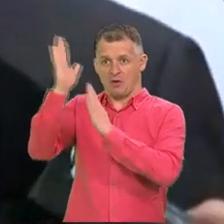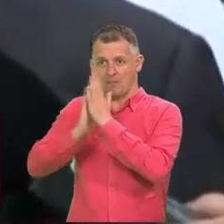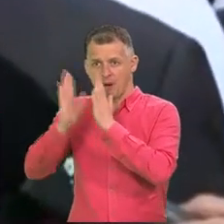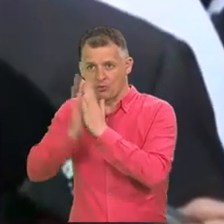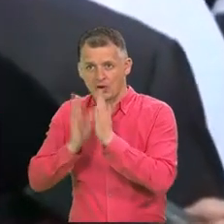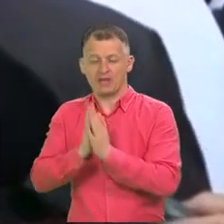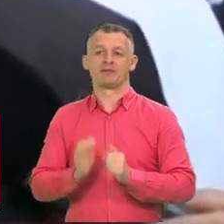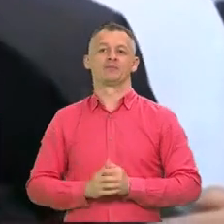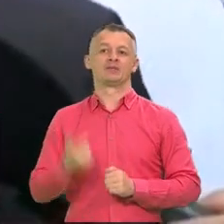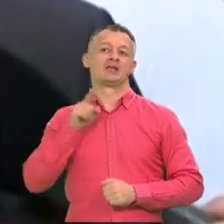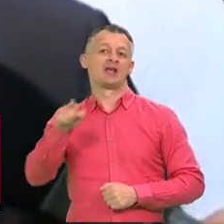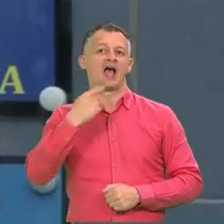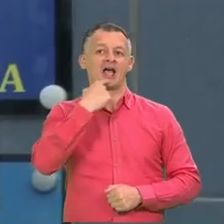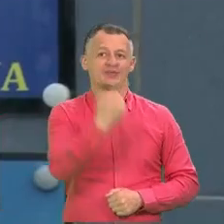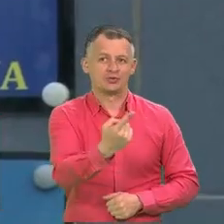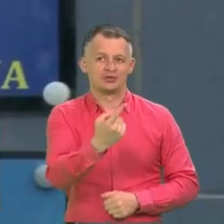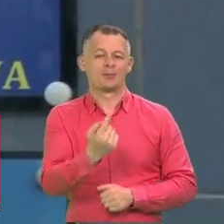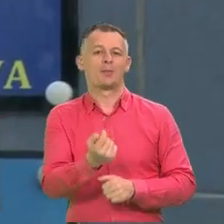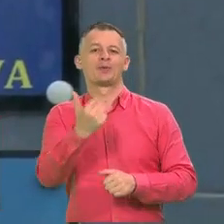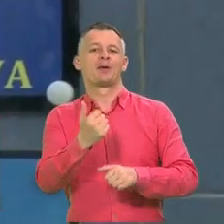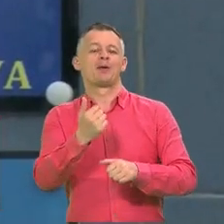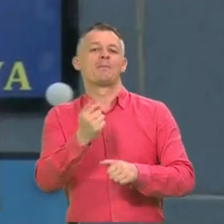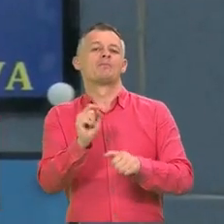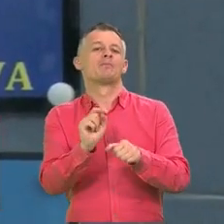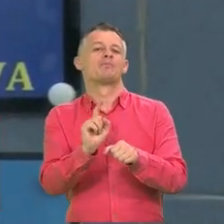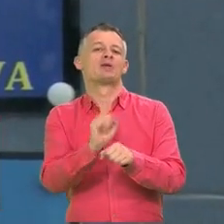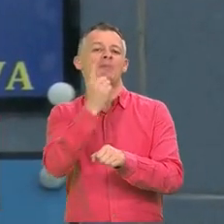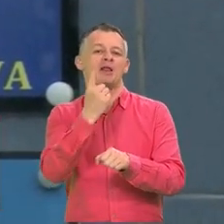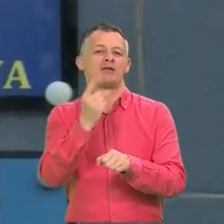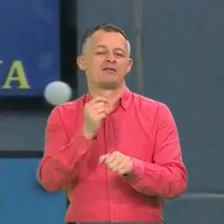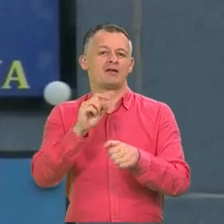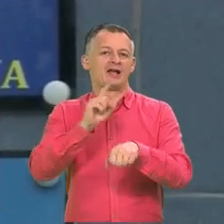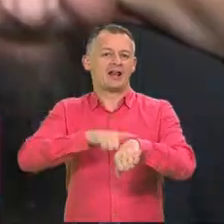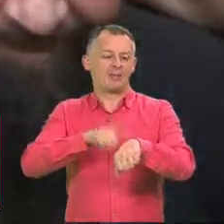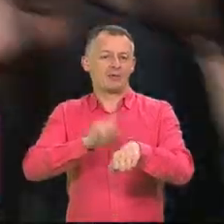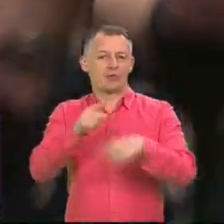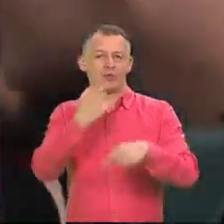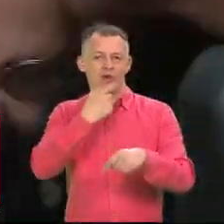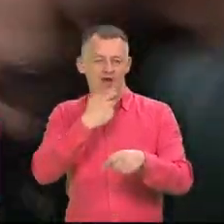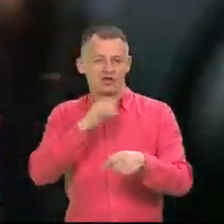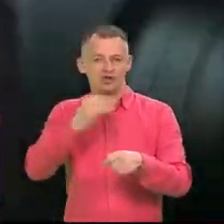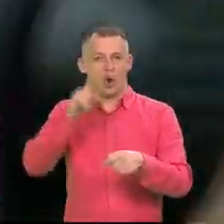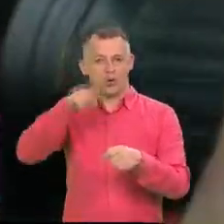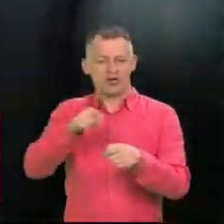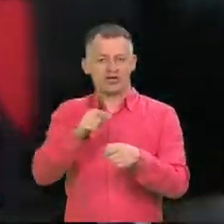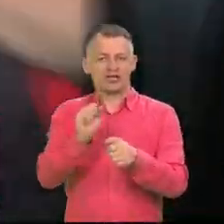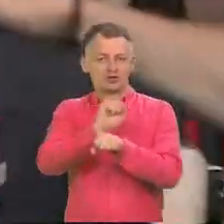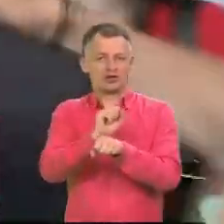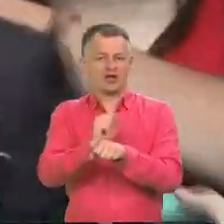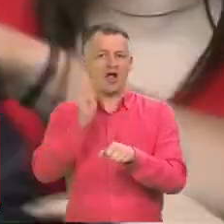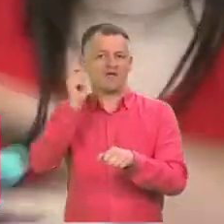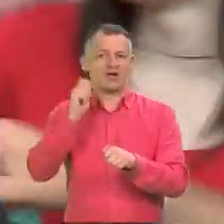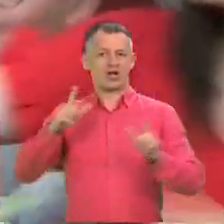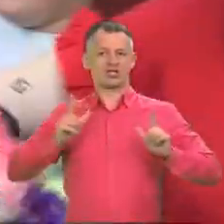Asta a spus Cristian Popescu Piedone în primele clipe de libertate, după un an și o lună de închisoare. Afară l-au așteptat fiul, mai mulți